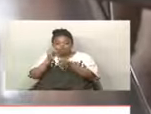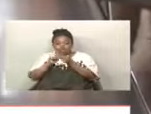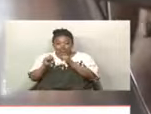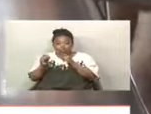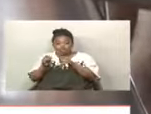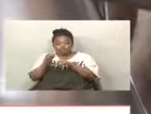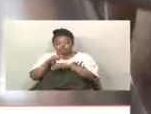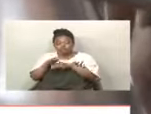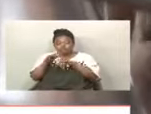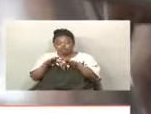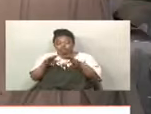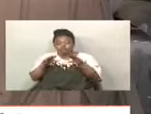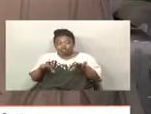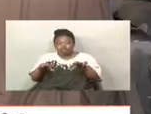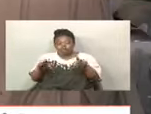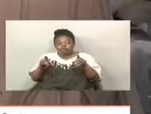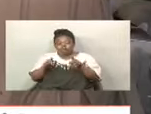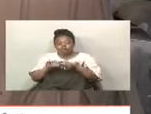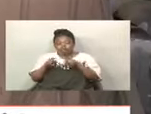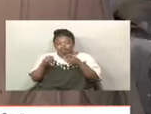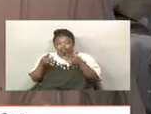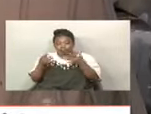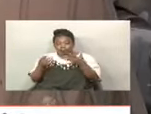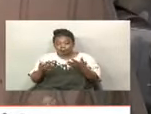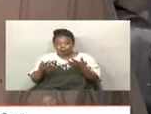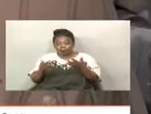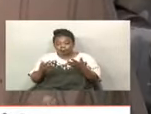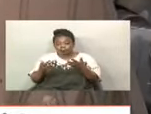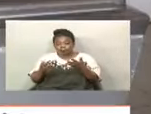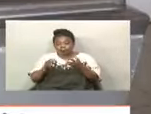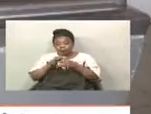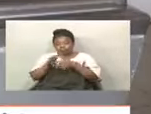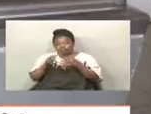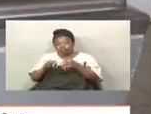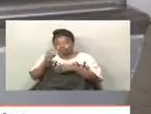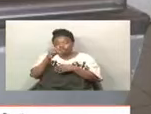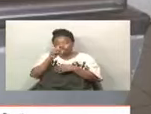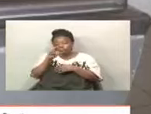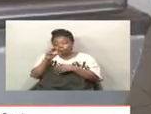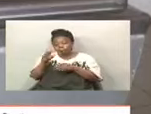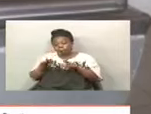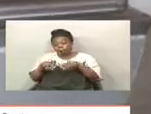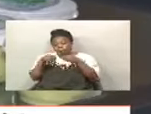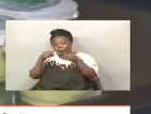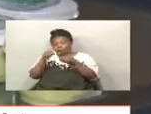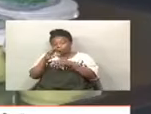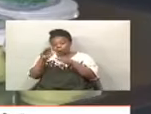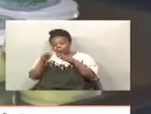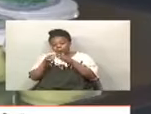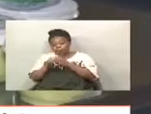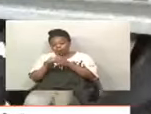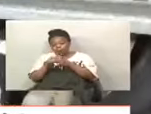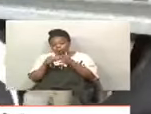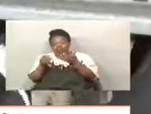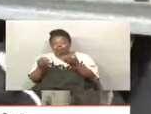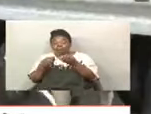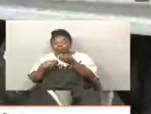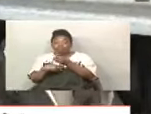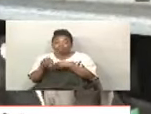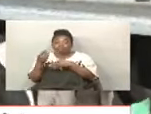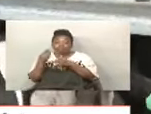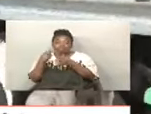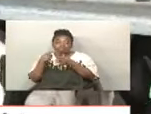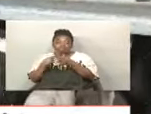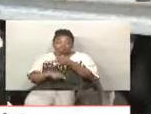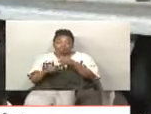them to the market, but also fresh part of it now we make into ice cream and supply all our shops. Kidega